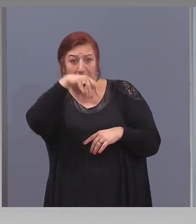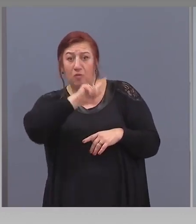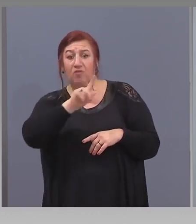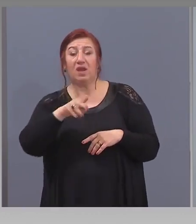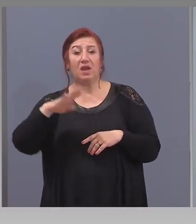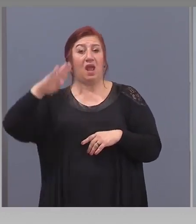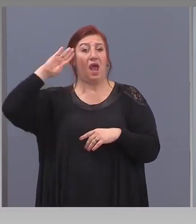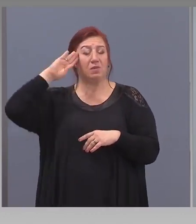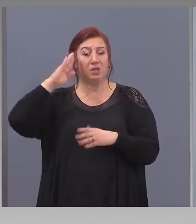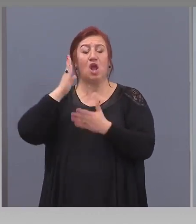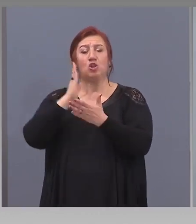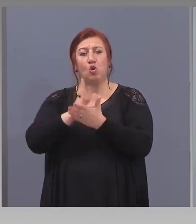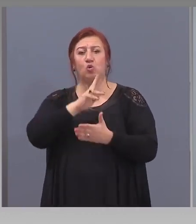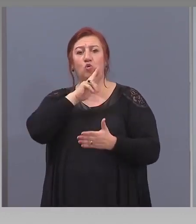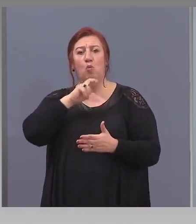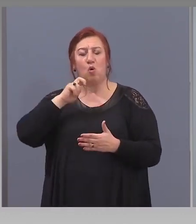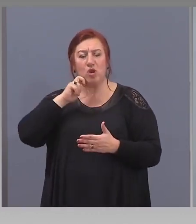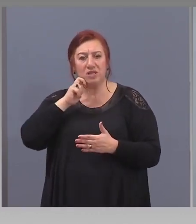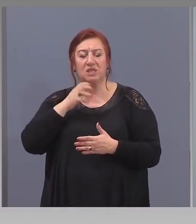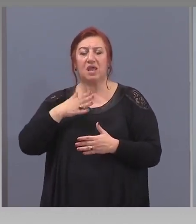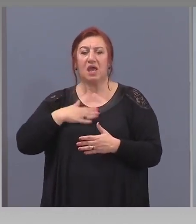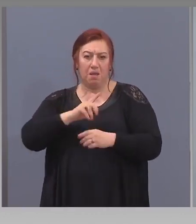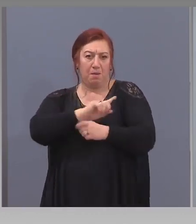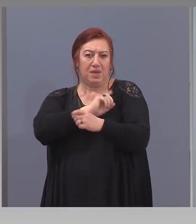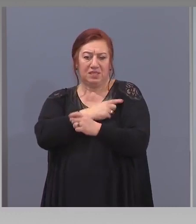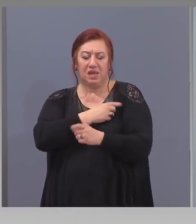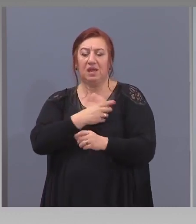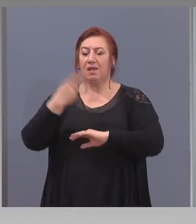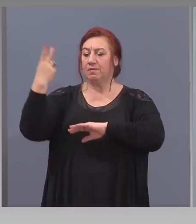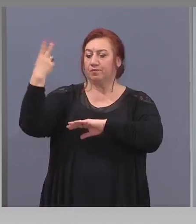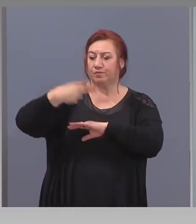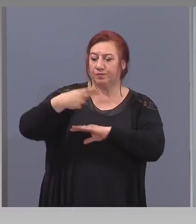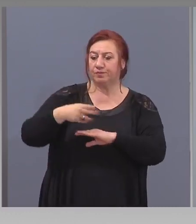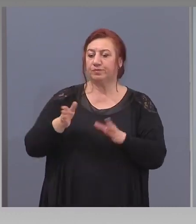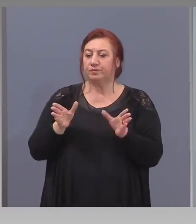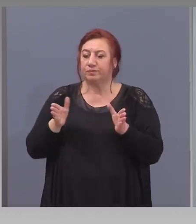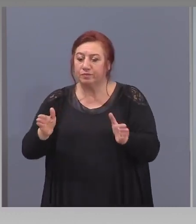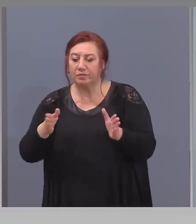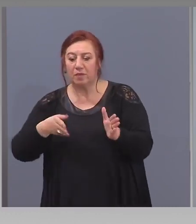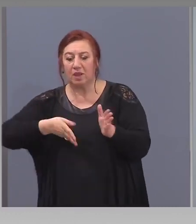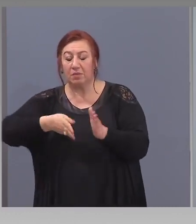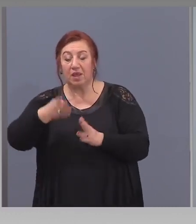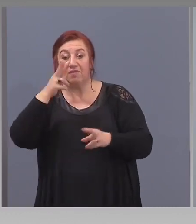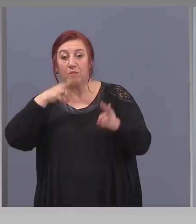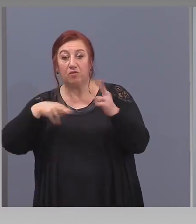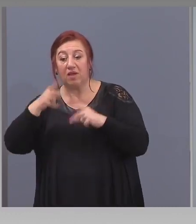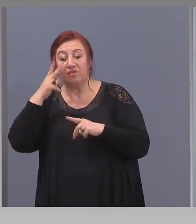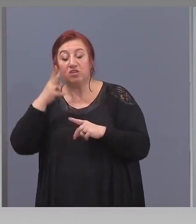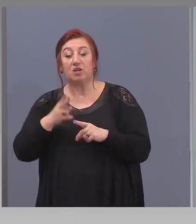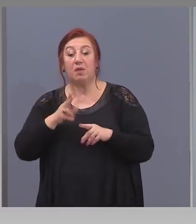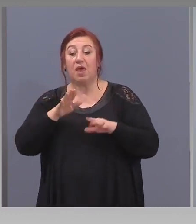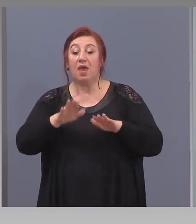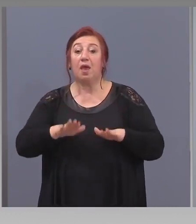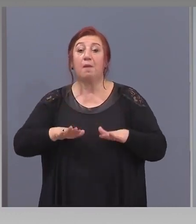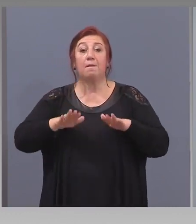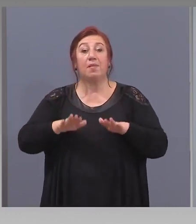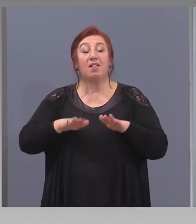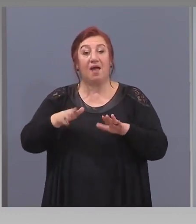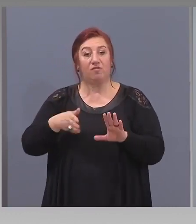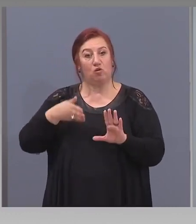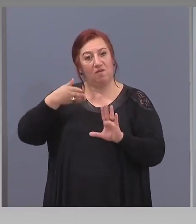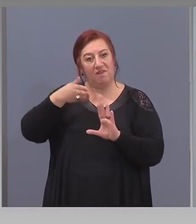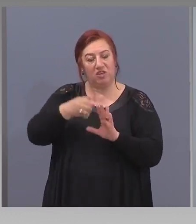полицаите и жандармерията имат силите да заграждат, да проверяват. И виждате колко плавно въвеждаме мерките, за да няма стрес.